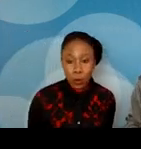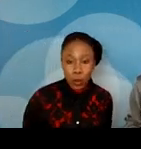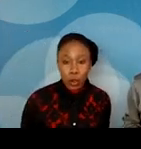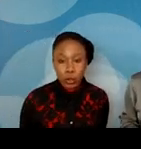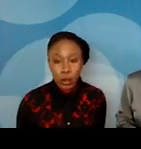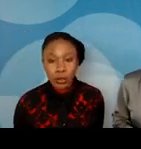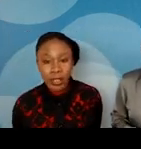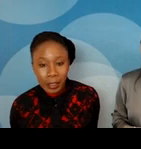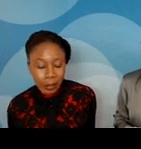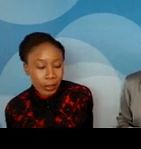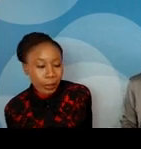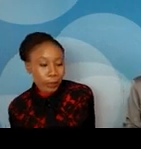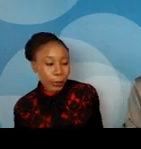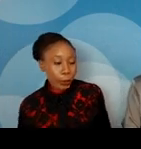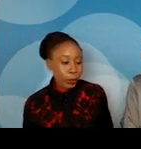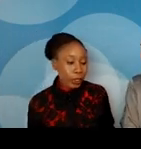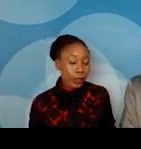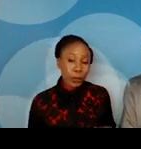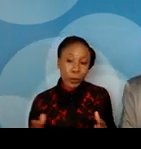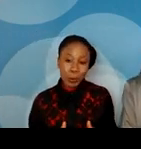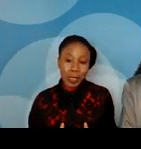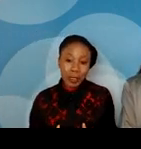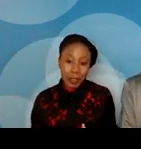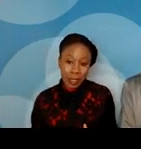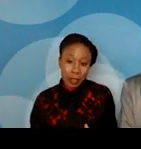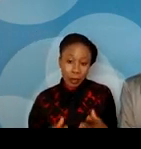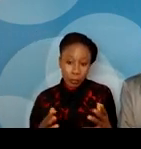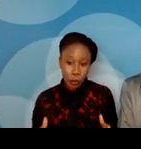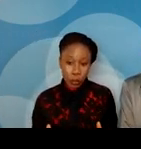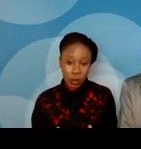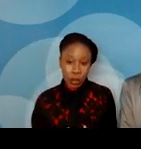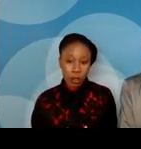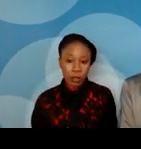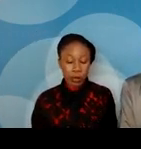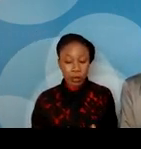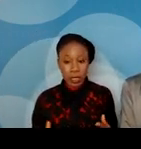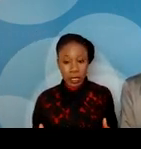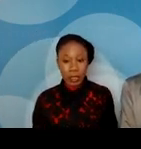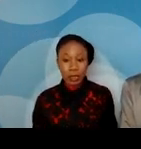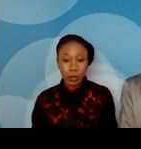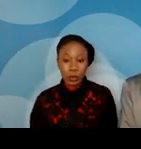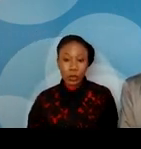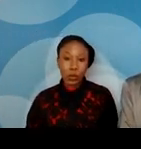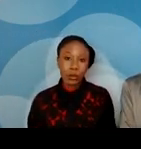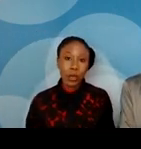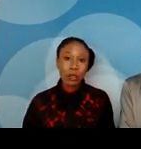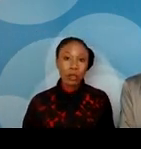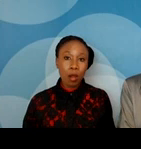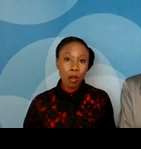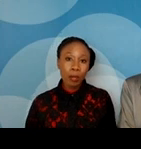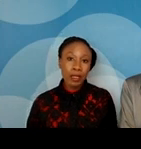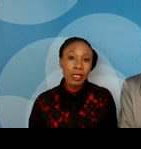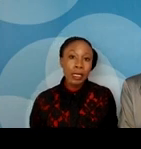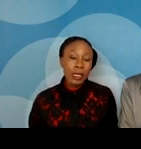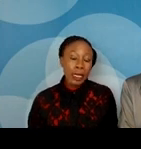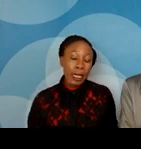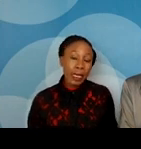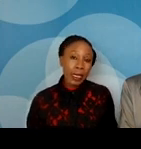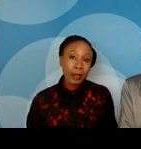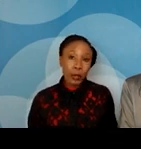Så, och vad gör facket? Jo, vi utbildar er förtroendevalda för att vi ser att som förtroendevald så har